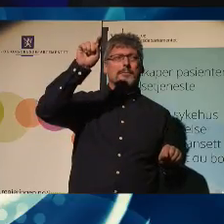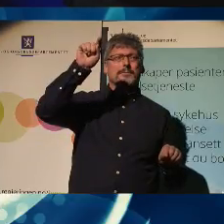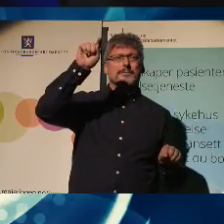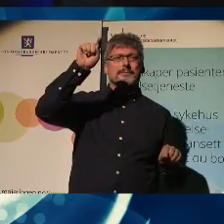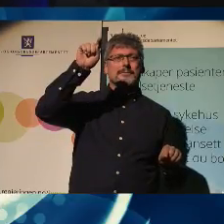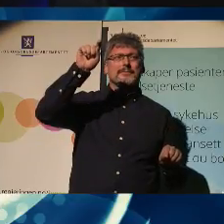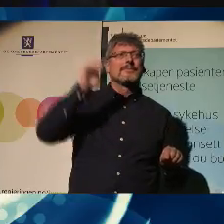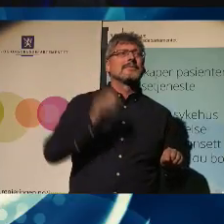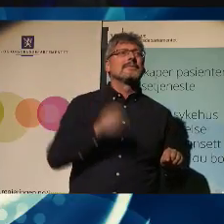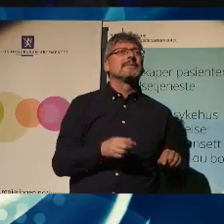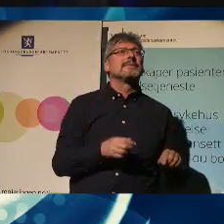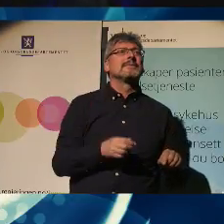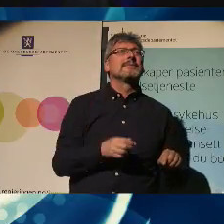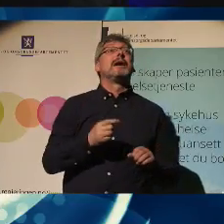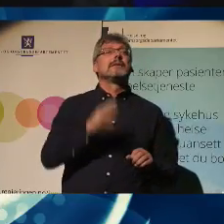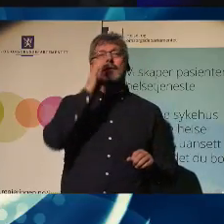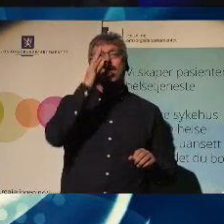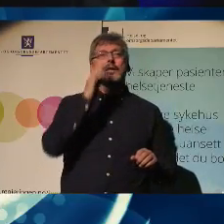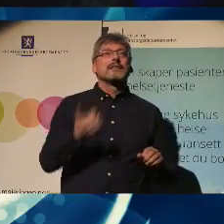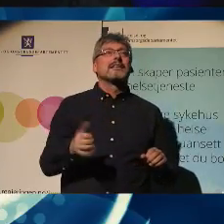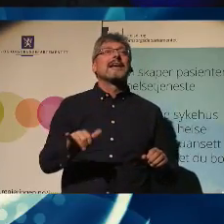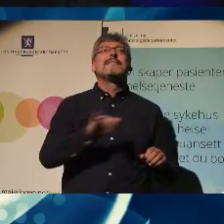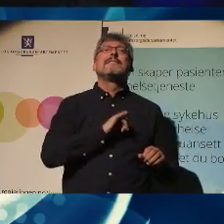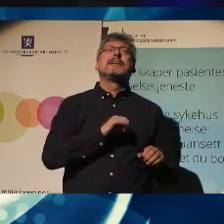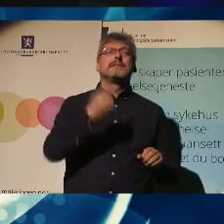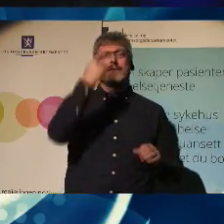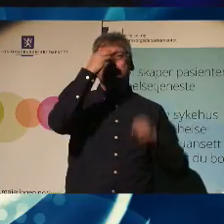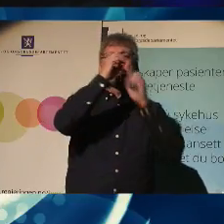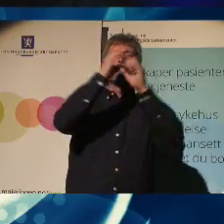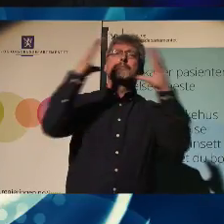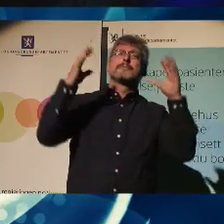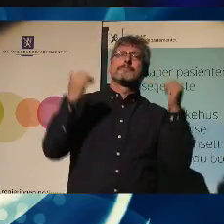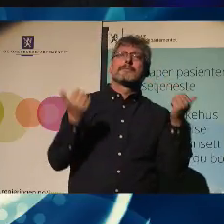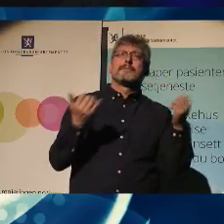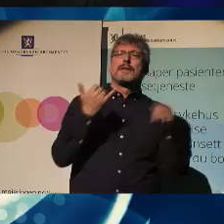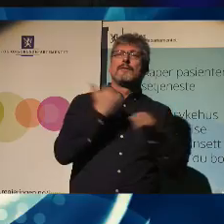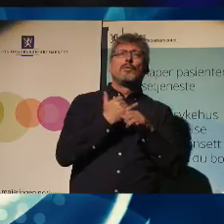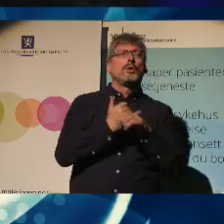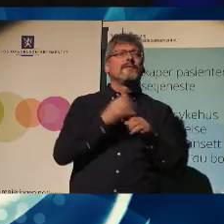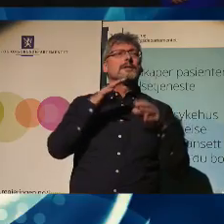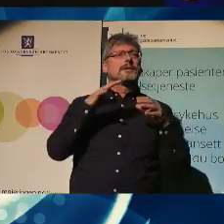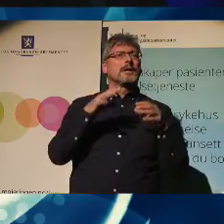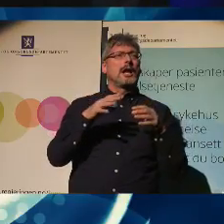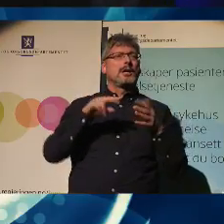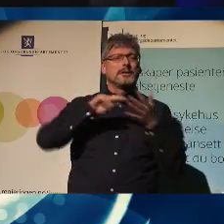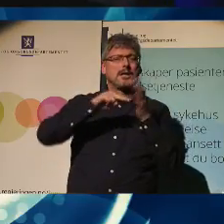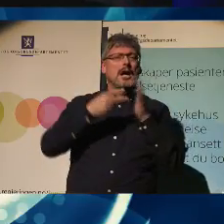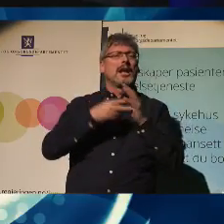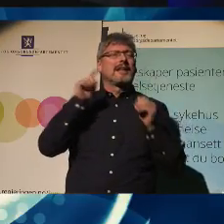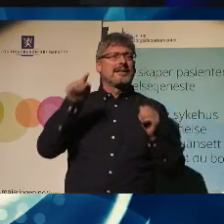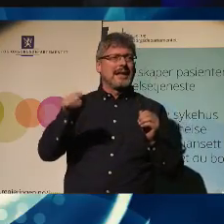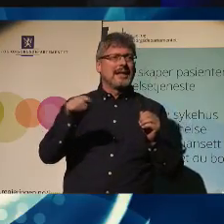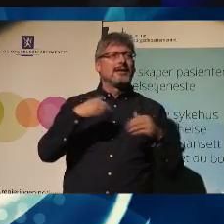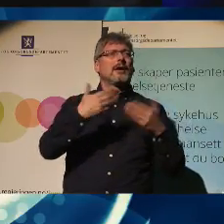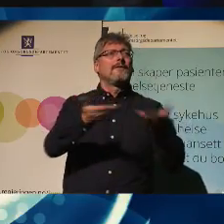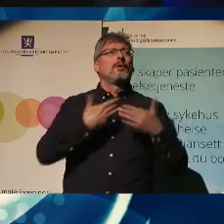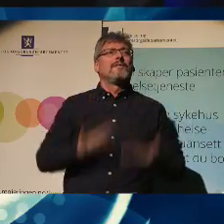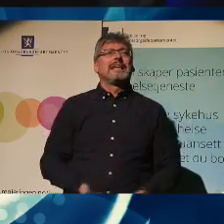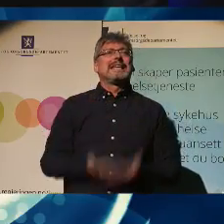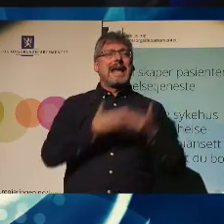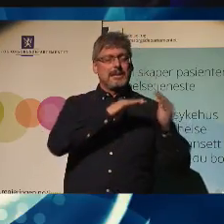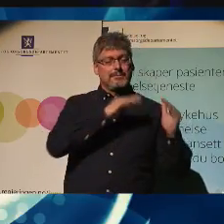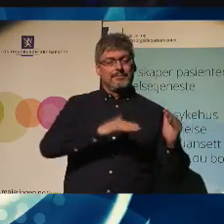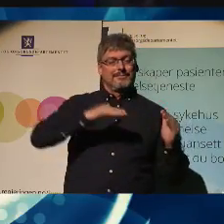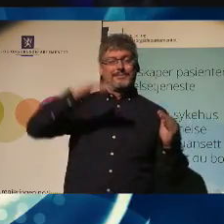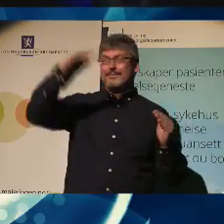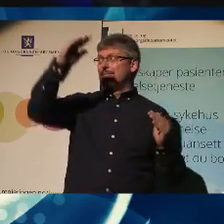det geniale er at hvis vi liksom tenker litt på hvordan vi skal angripe dette, så får vi hjelp oppover. Heisen